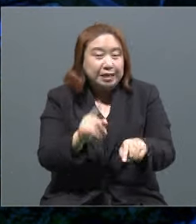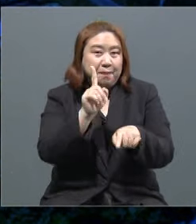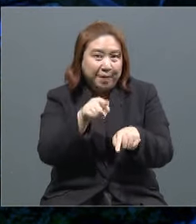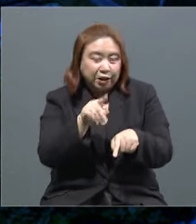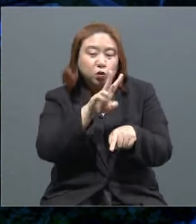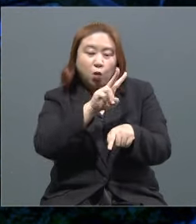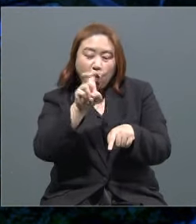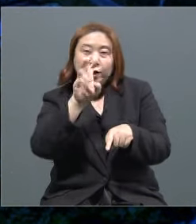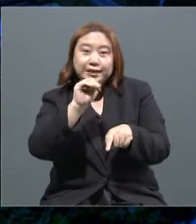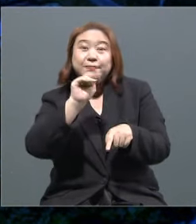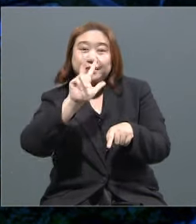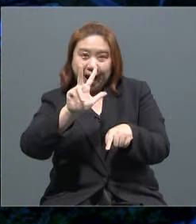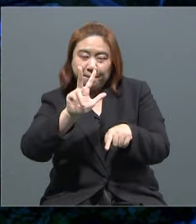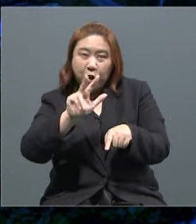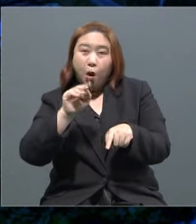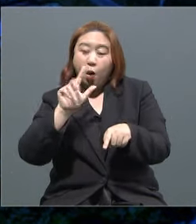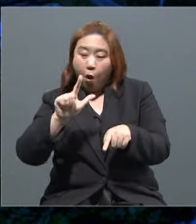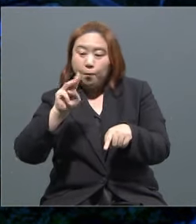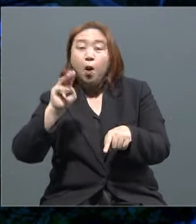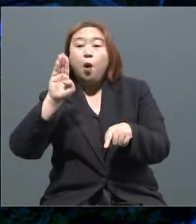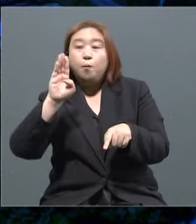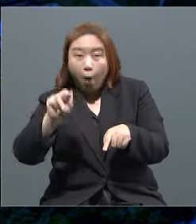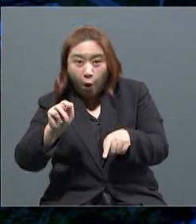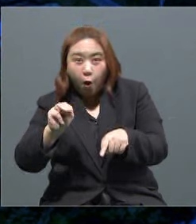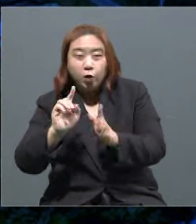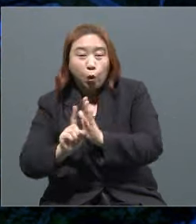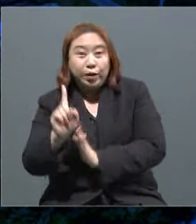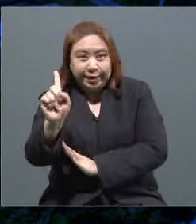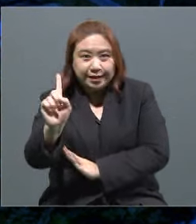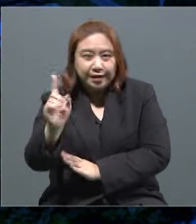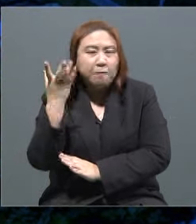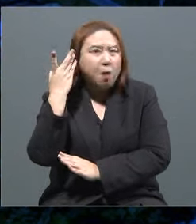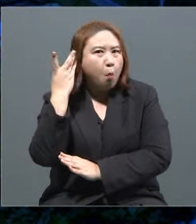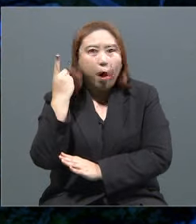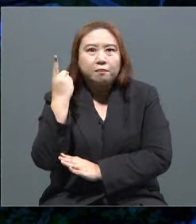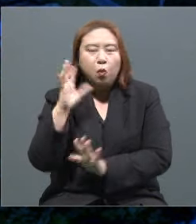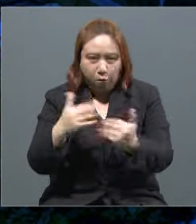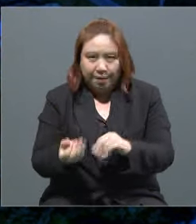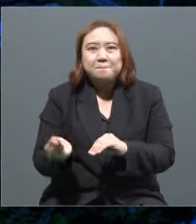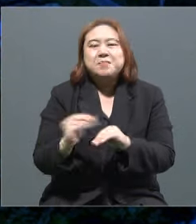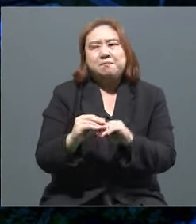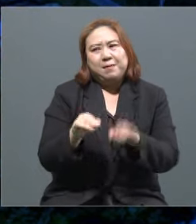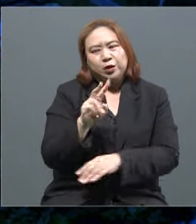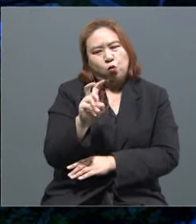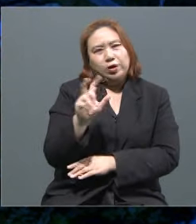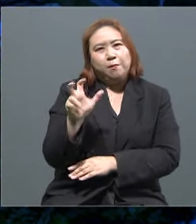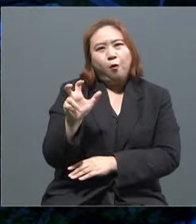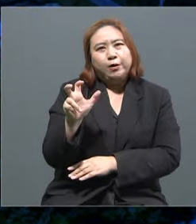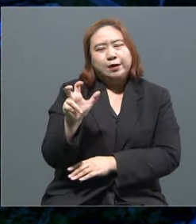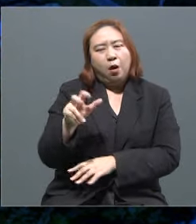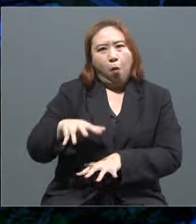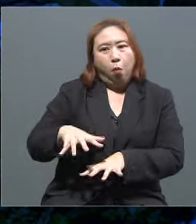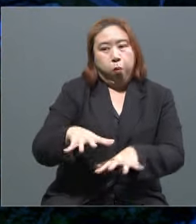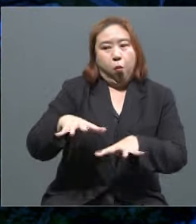1,243 ลูกบาศก์เมตรต่อวินาทีเมื่อวานนี้ยังไม่เท่านี้นะวันนี้เพิ่มขึ้นมาอีก 200 ถึง 300 ลูกบาศก์เมตรต่อวินาทีที